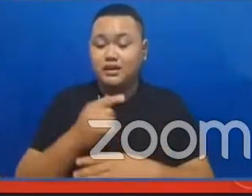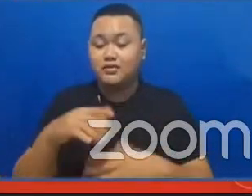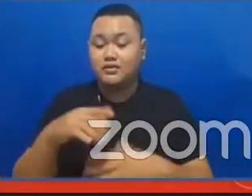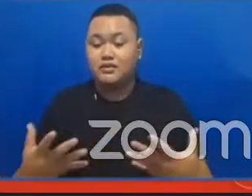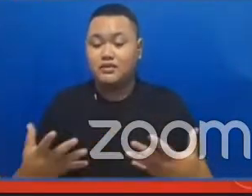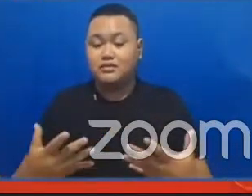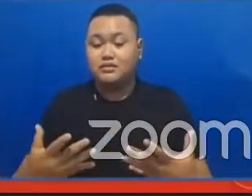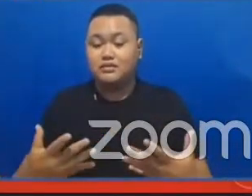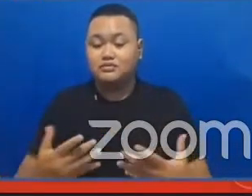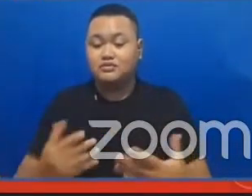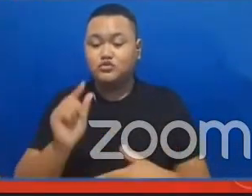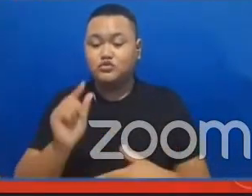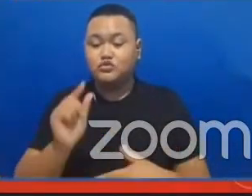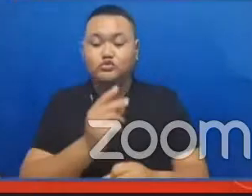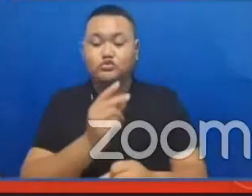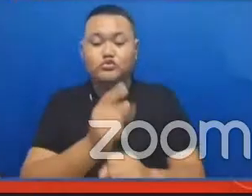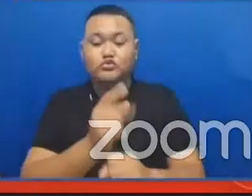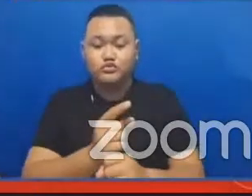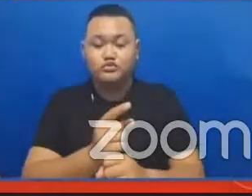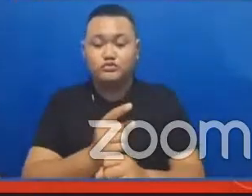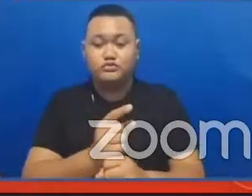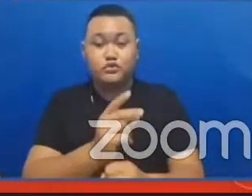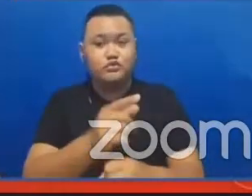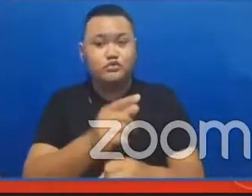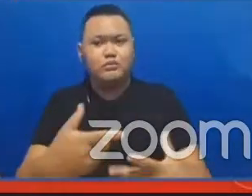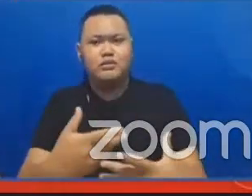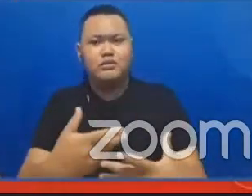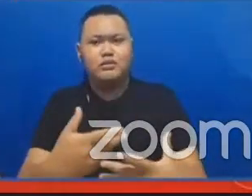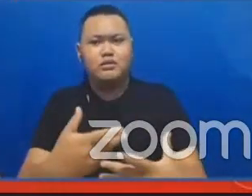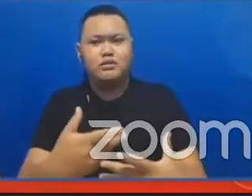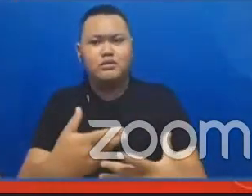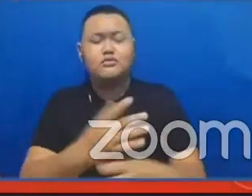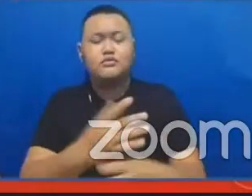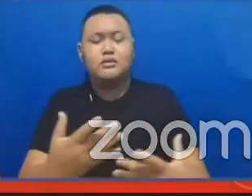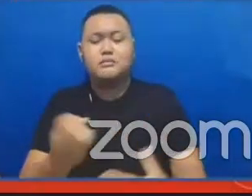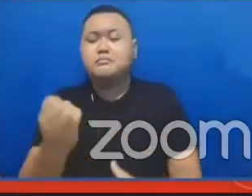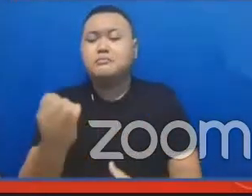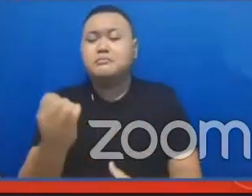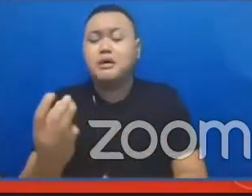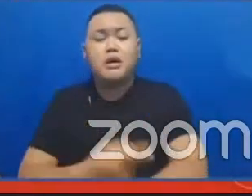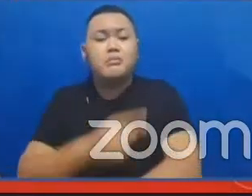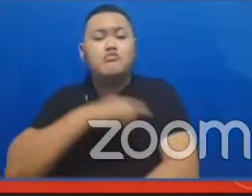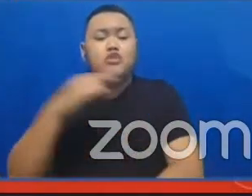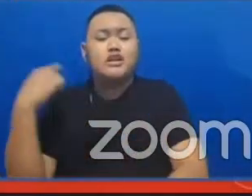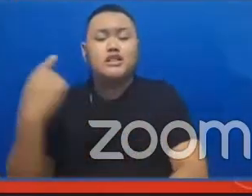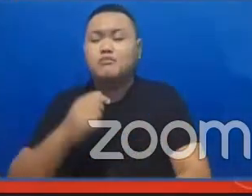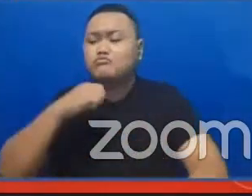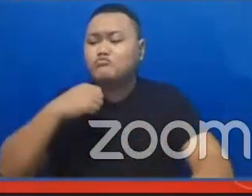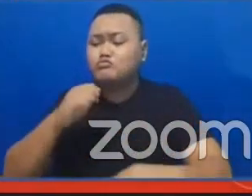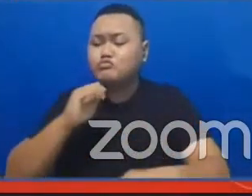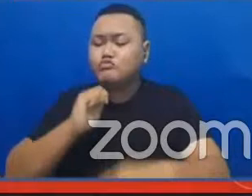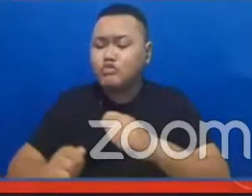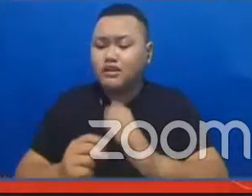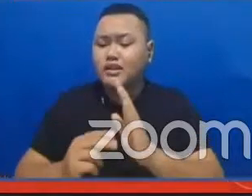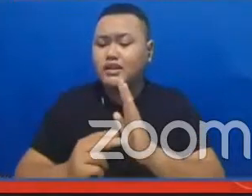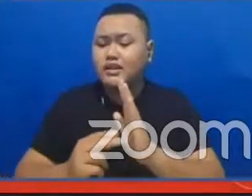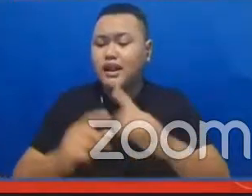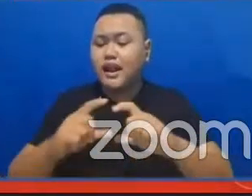menyangkut buat kita para guru adalah sejauh mana kita mampu membuat naskah yang